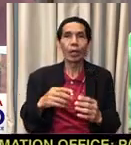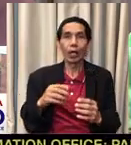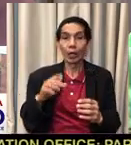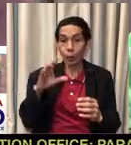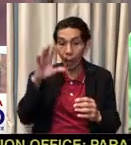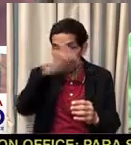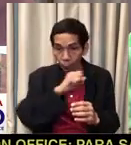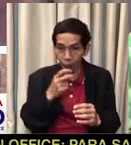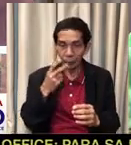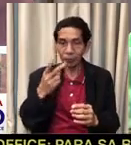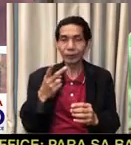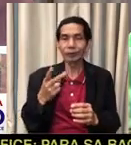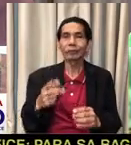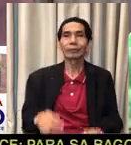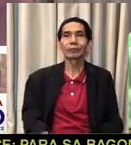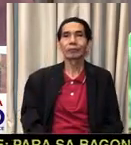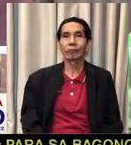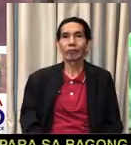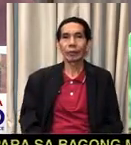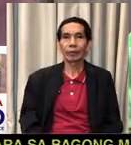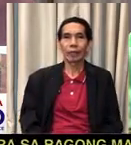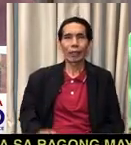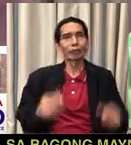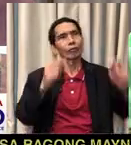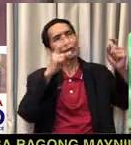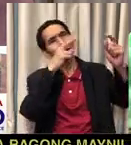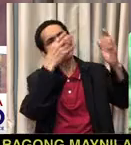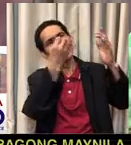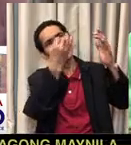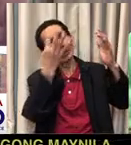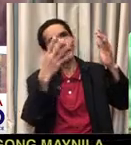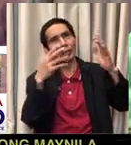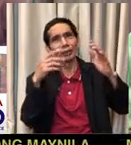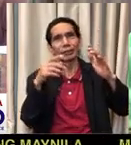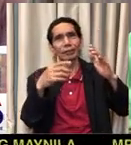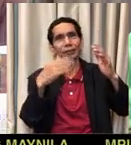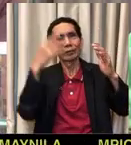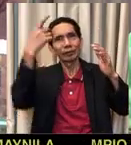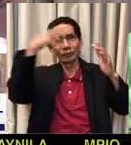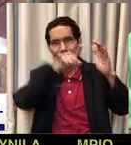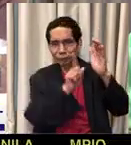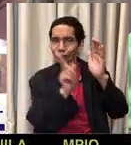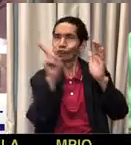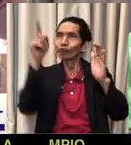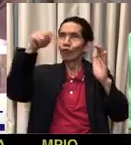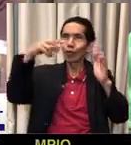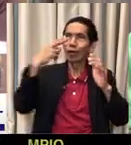ko? Todit, sandahan. Dito may dadaan yung wire, ha?